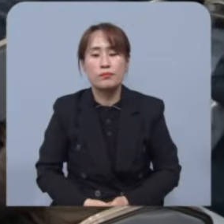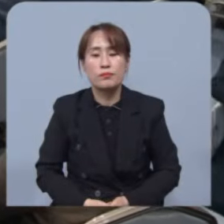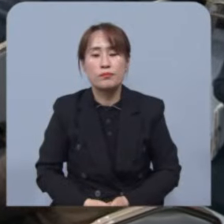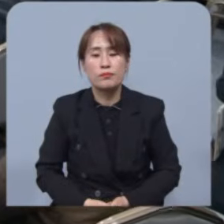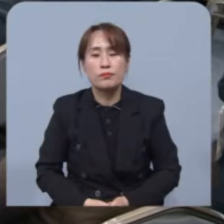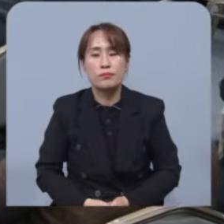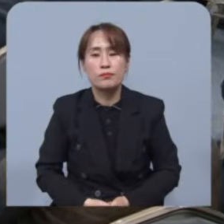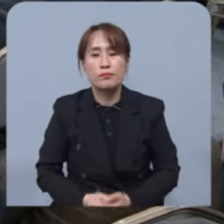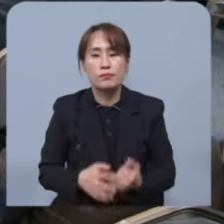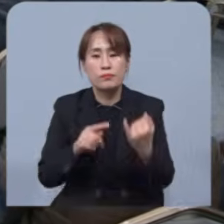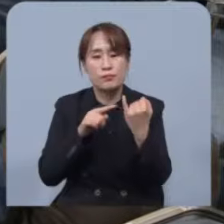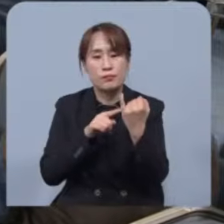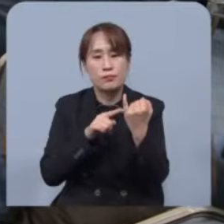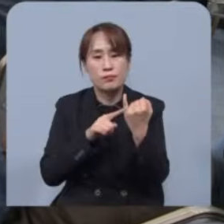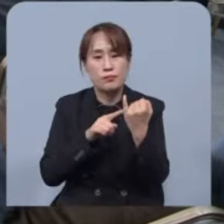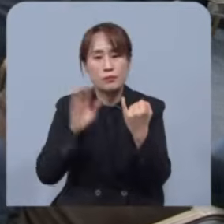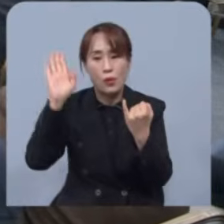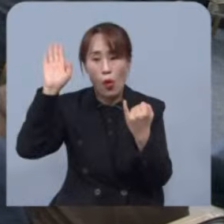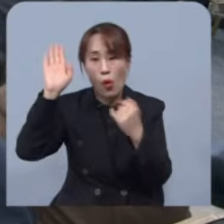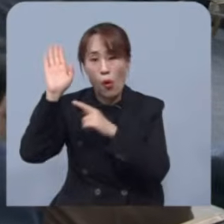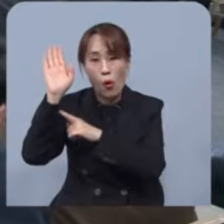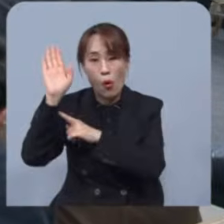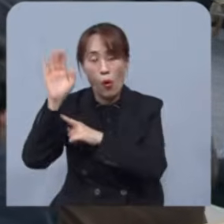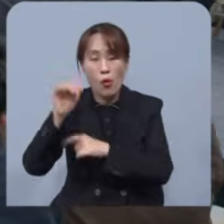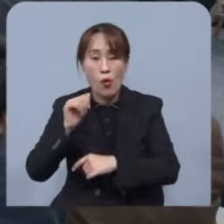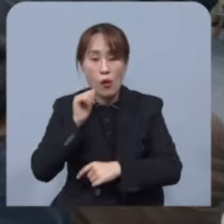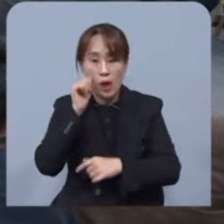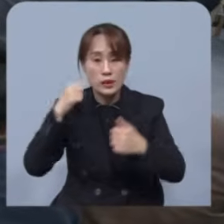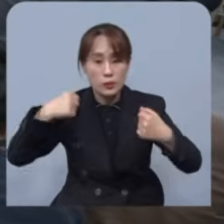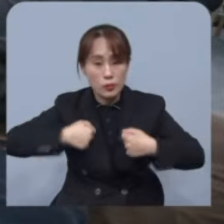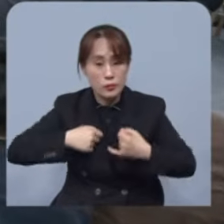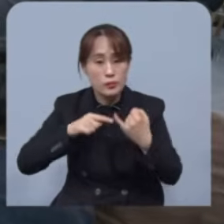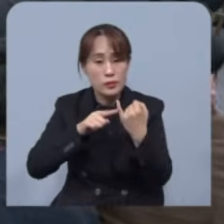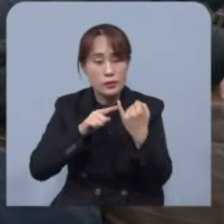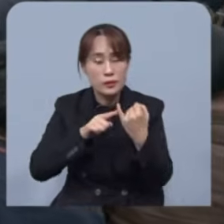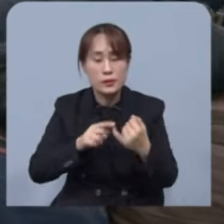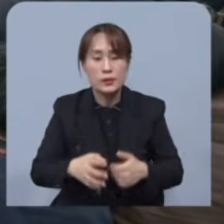아니요, 여성분 지금 손 드셨잖아요. 갈색 옷 입으신 분.